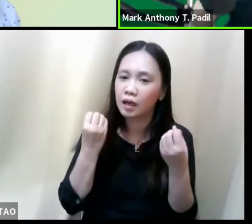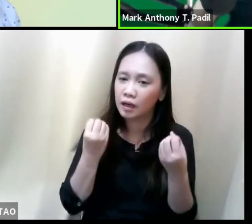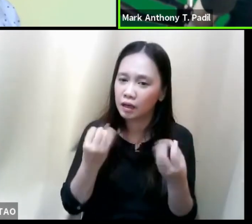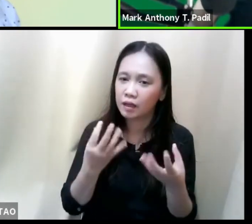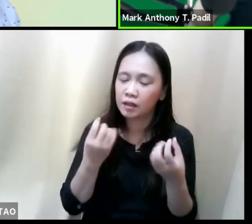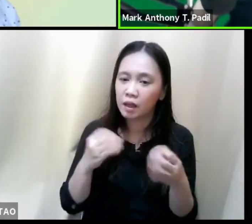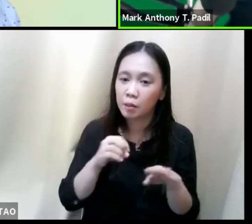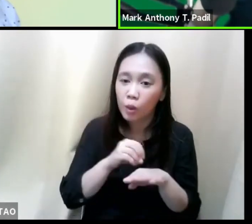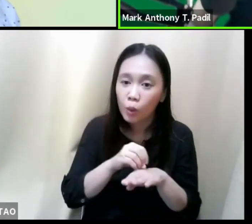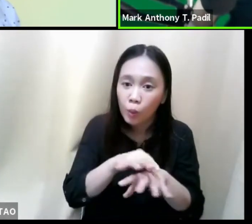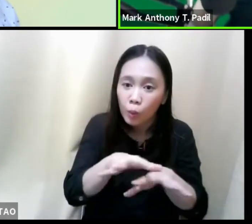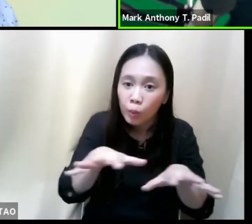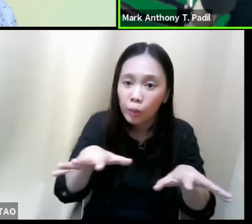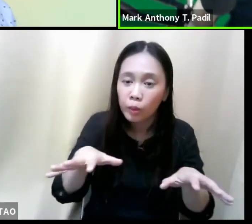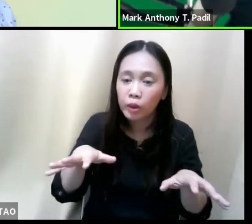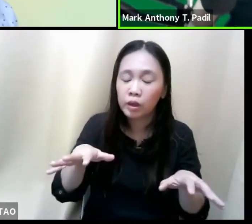ang mga